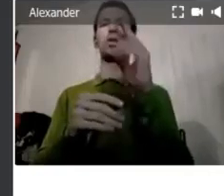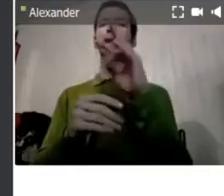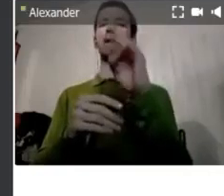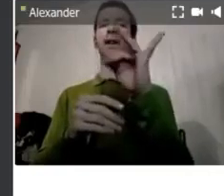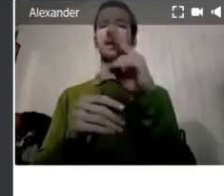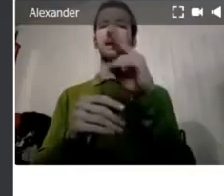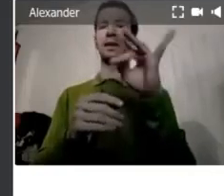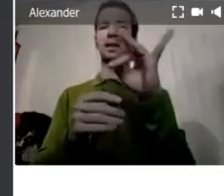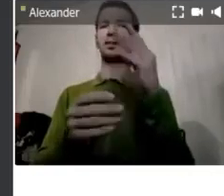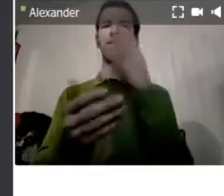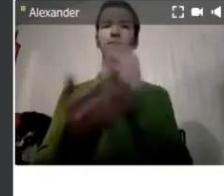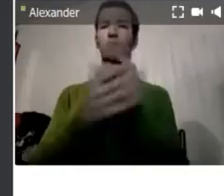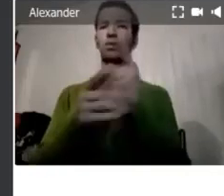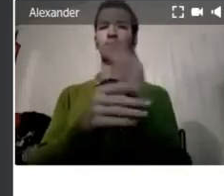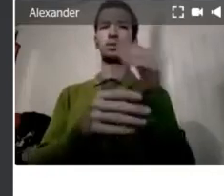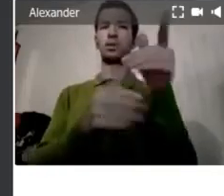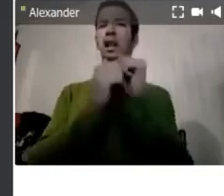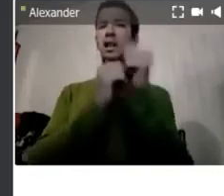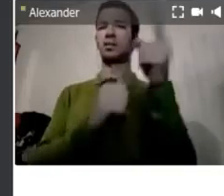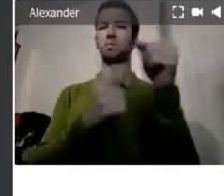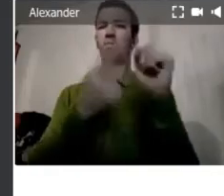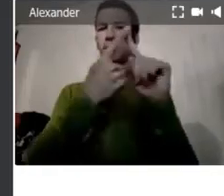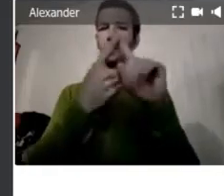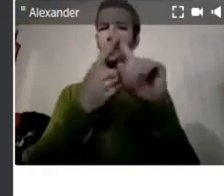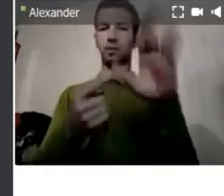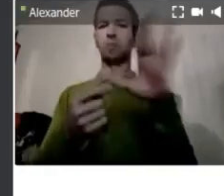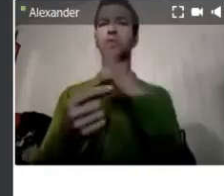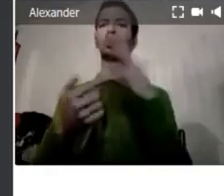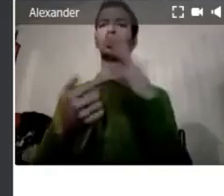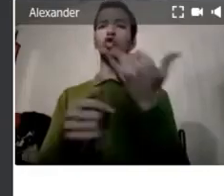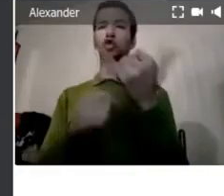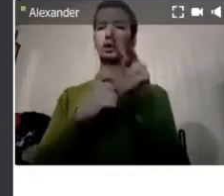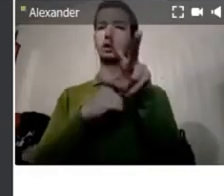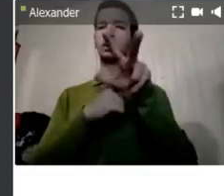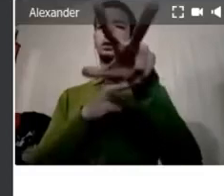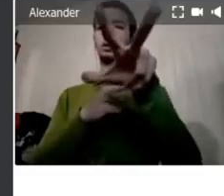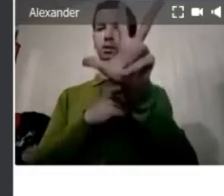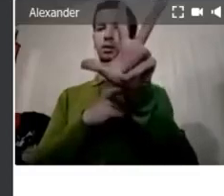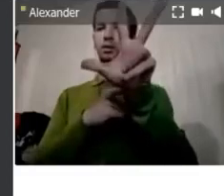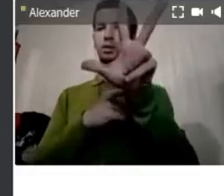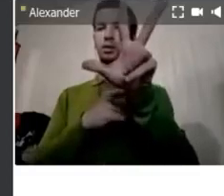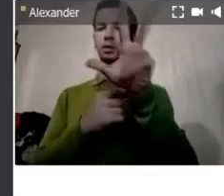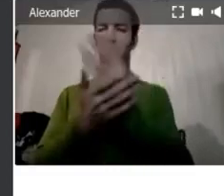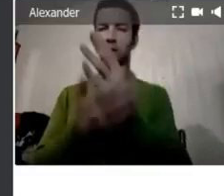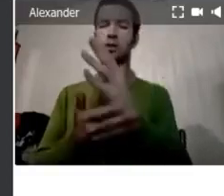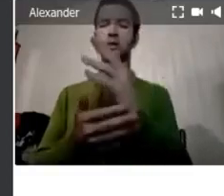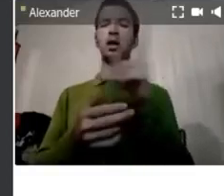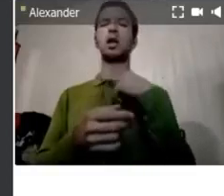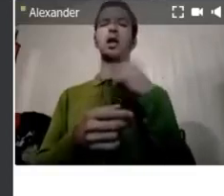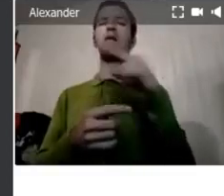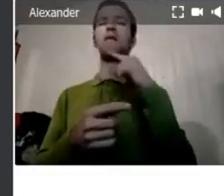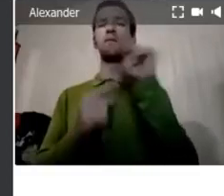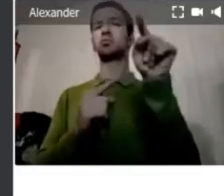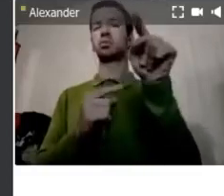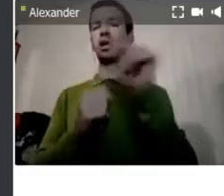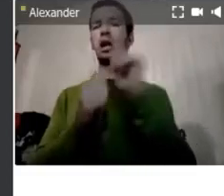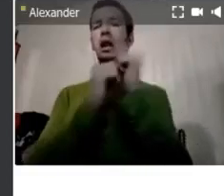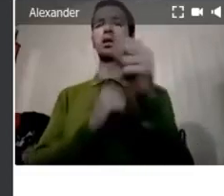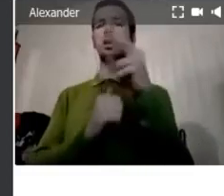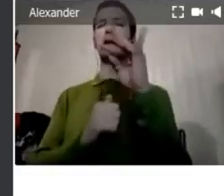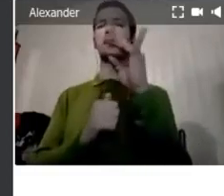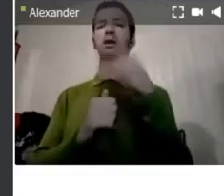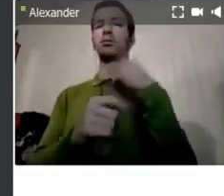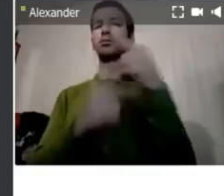основные деньги, там самый большой доход. Не в таблицах.